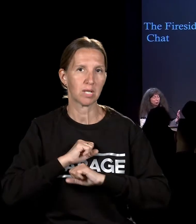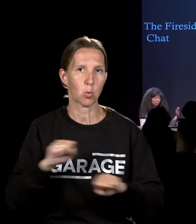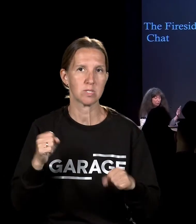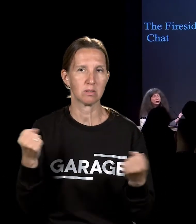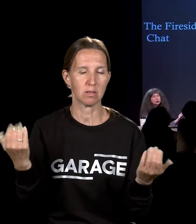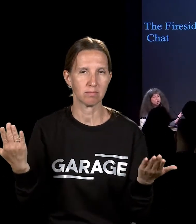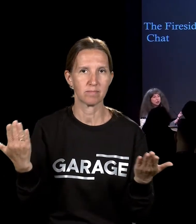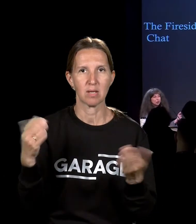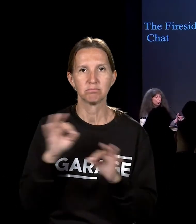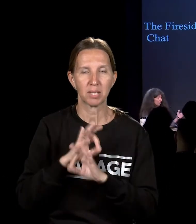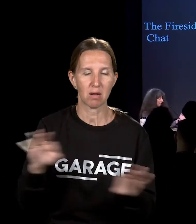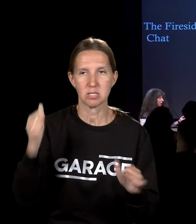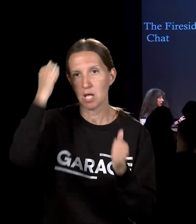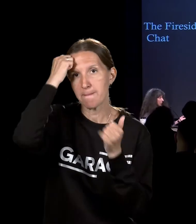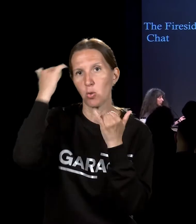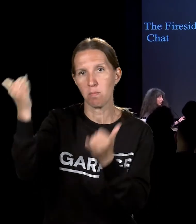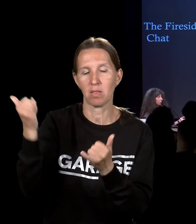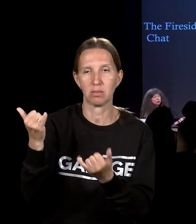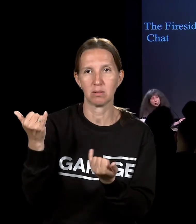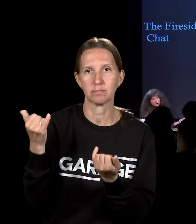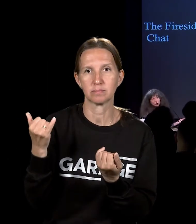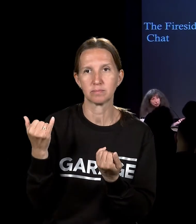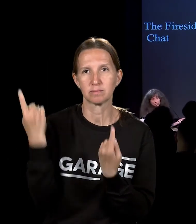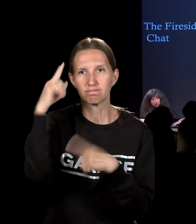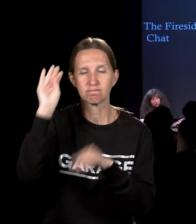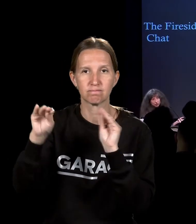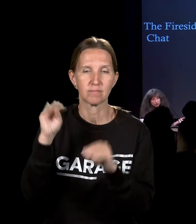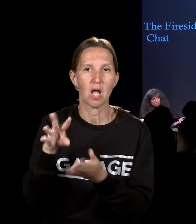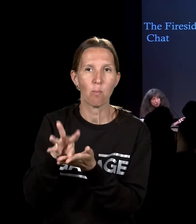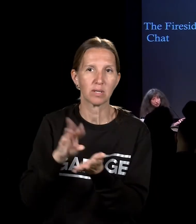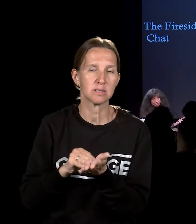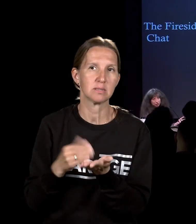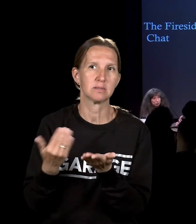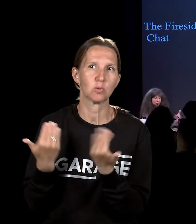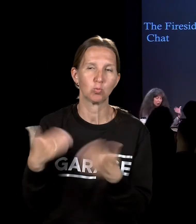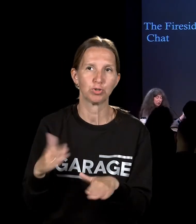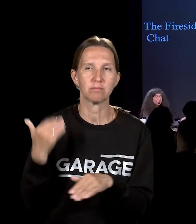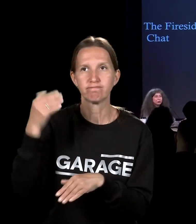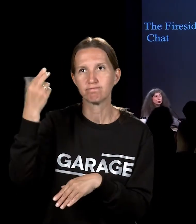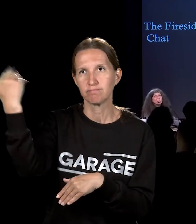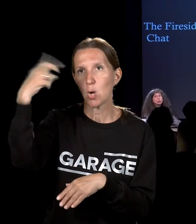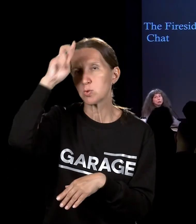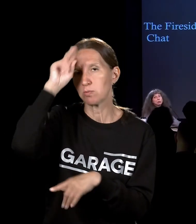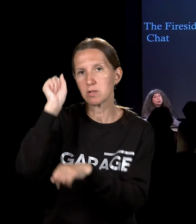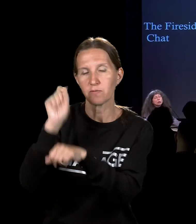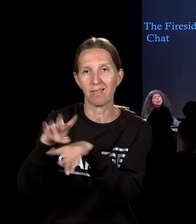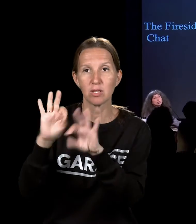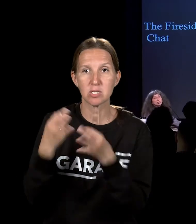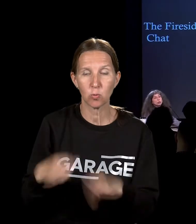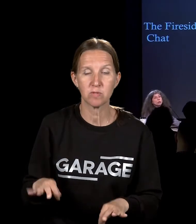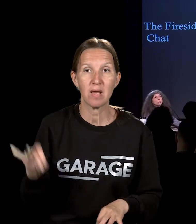очень патетические, прекрасные монументы, прекрасные памятники, образец высокого